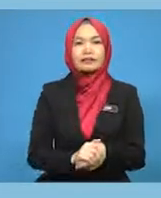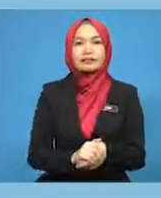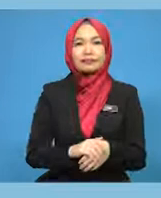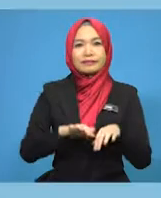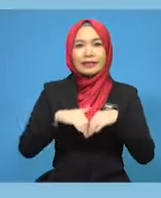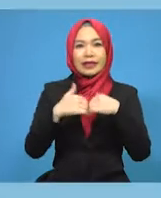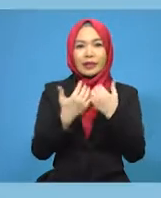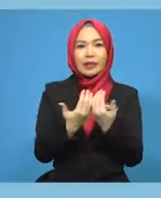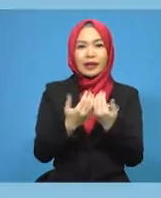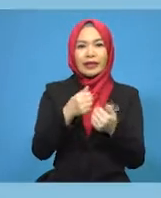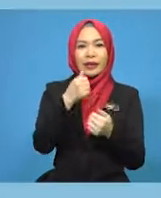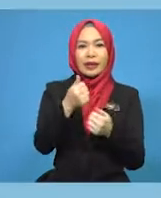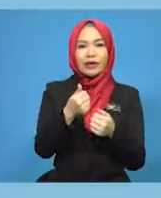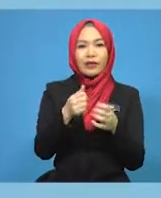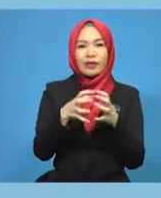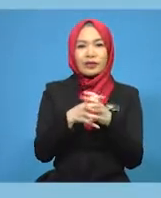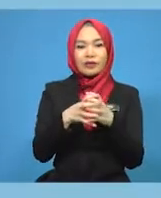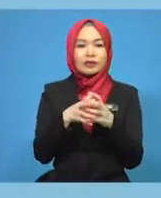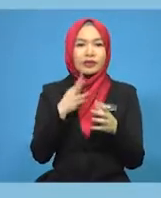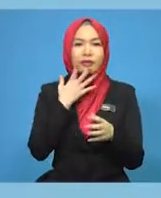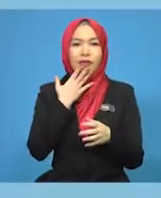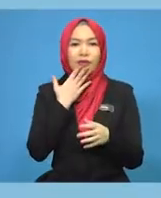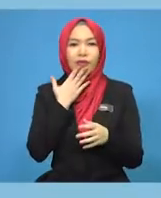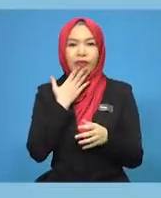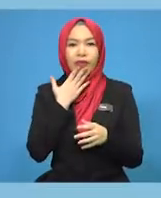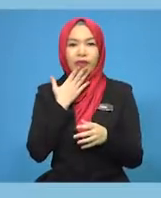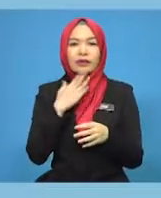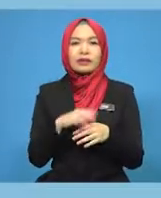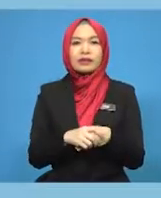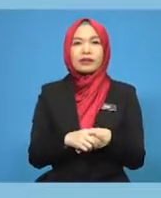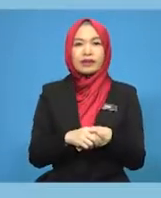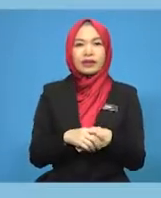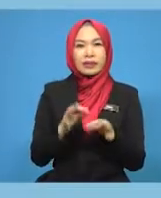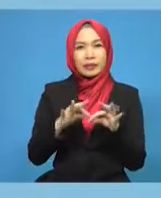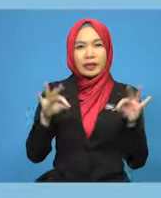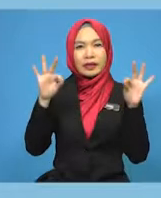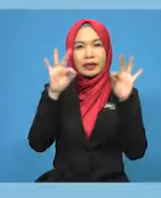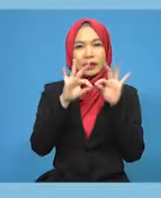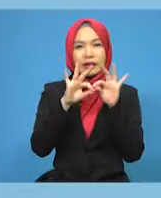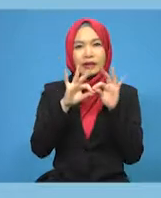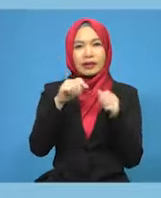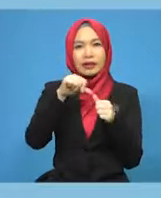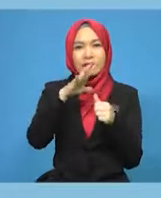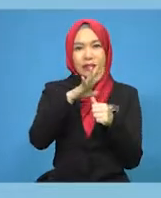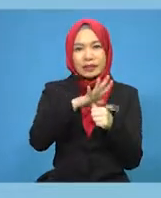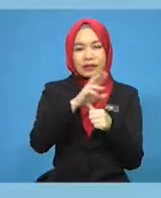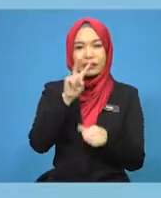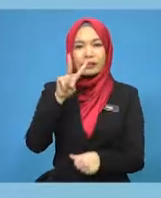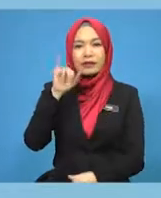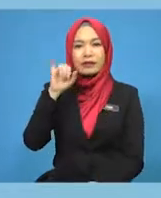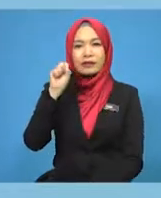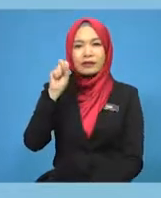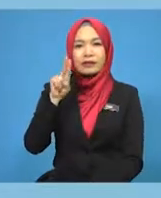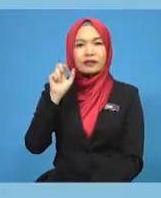banyak kesan visual terhadap promosi barangan sekaligus meningkatkan keinginan pengguna untuk